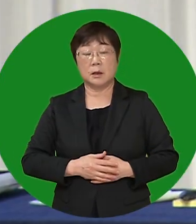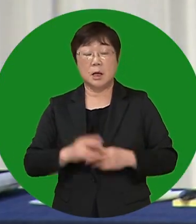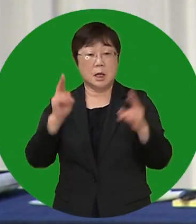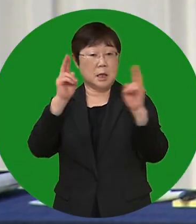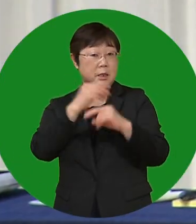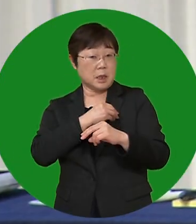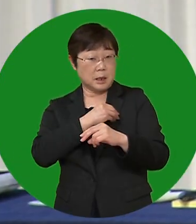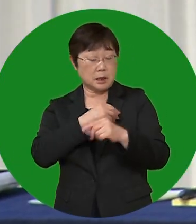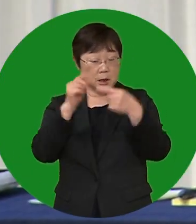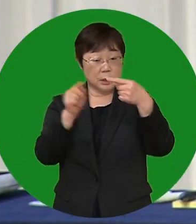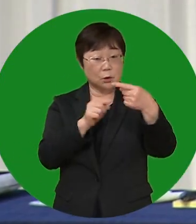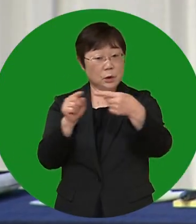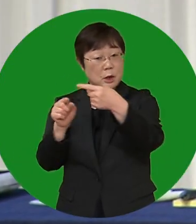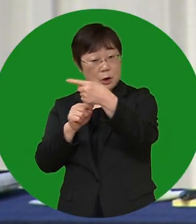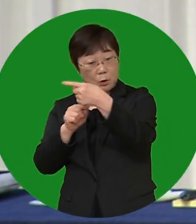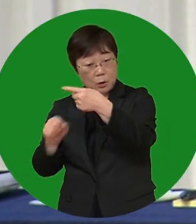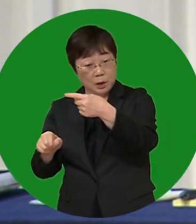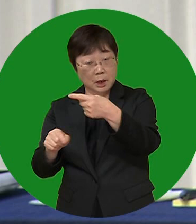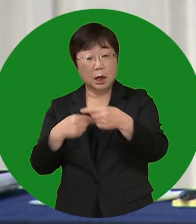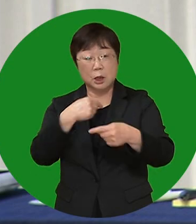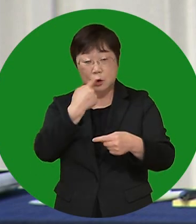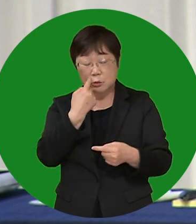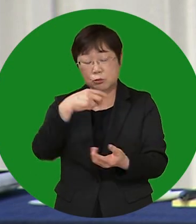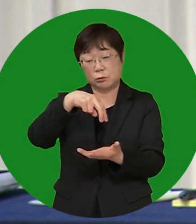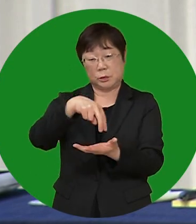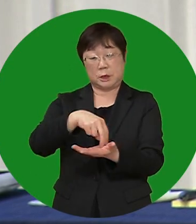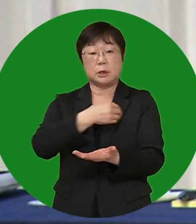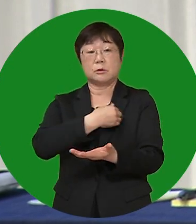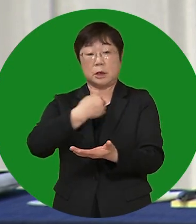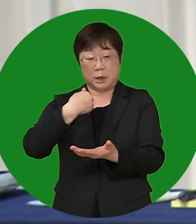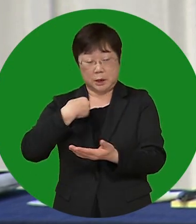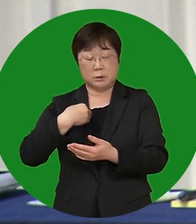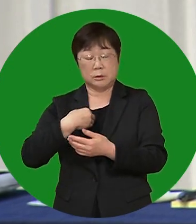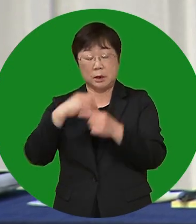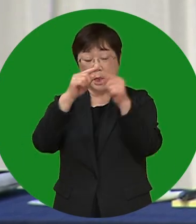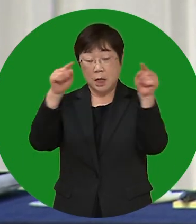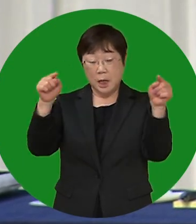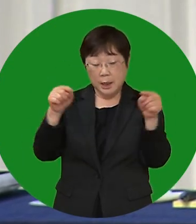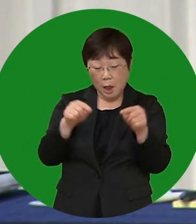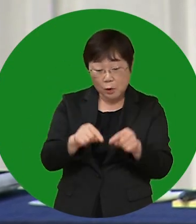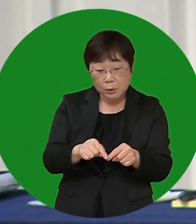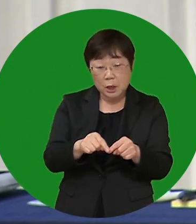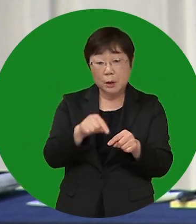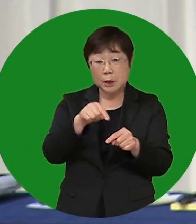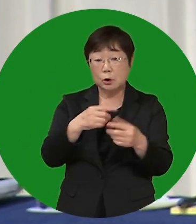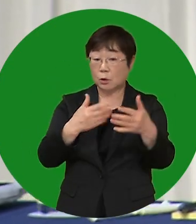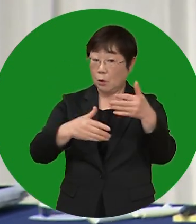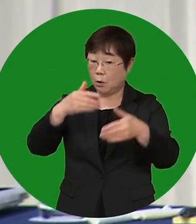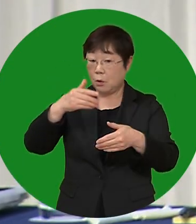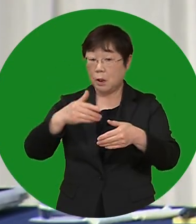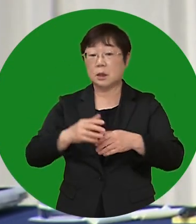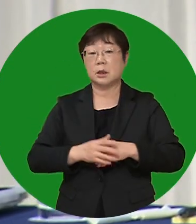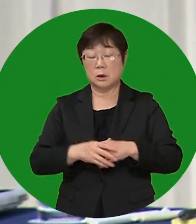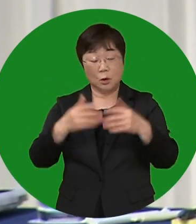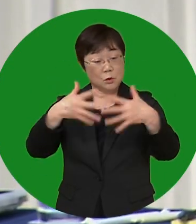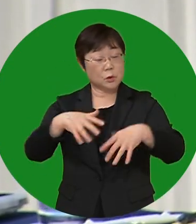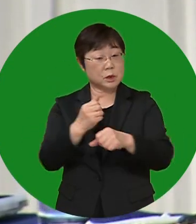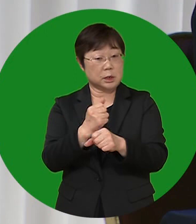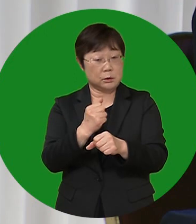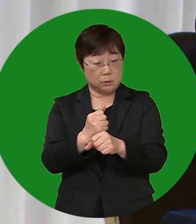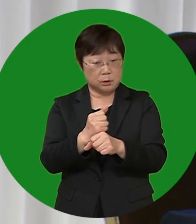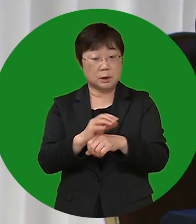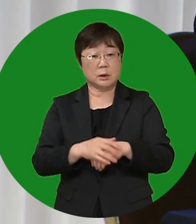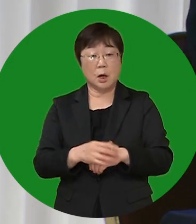社員一人ひとりが実装口自立できる逆ピラミッド型の組織